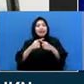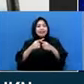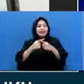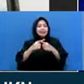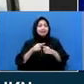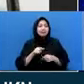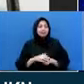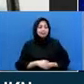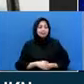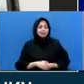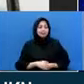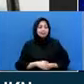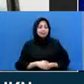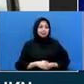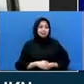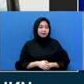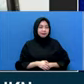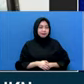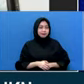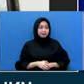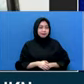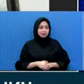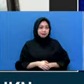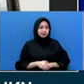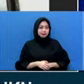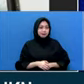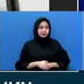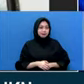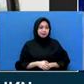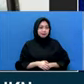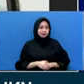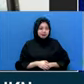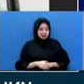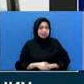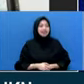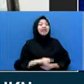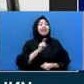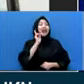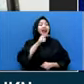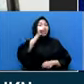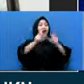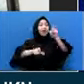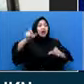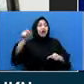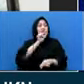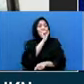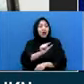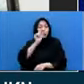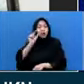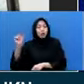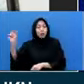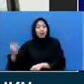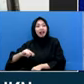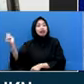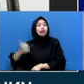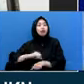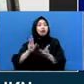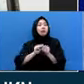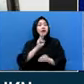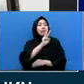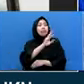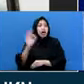adalah untuk memenuhi kebutuhan sekitar 3.000 undangan itu itu ee membutuhkan